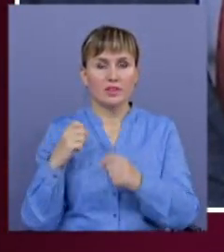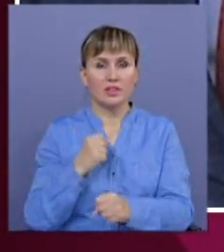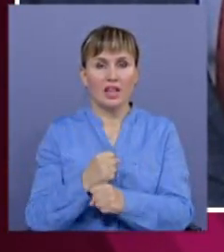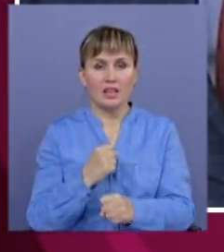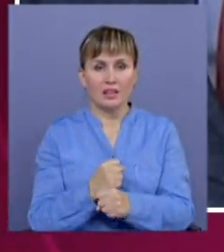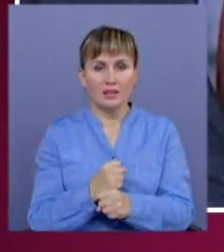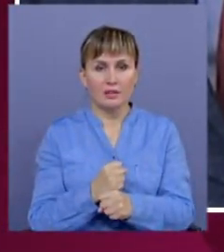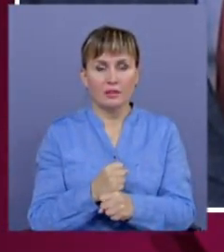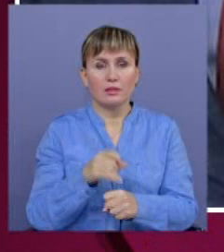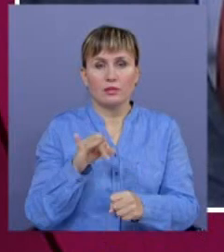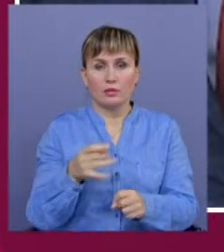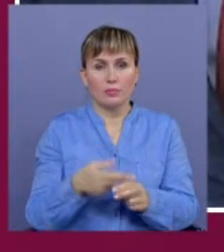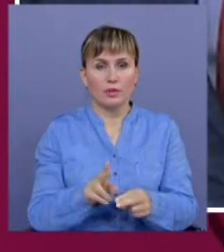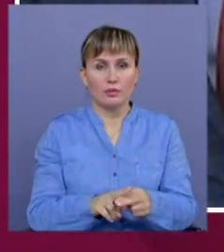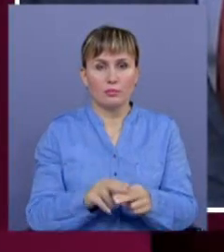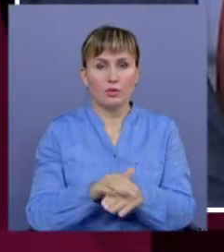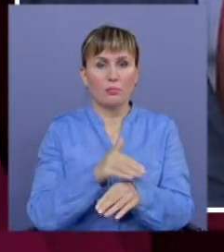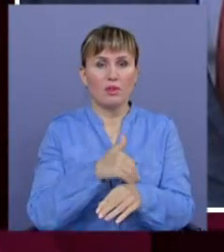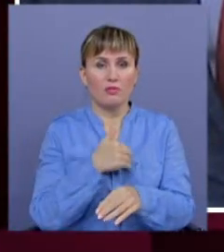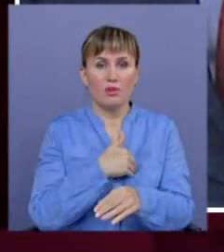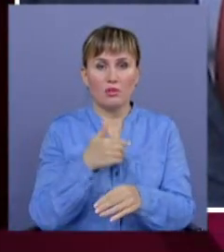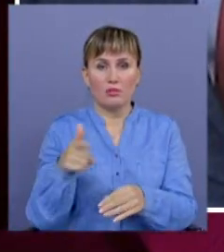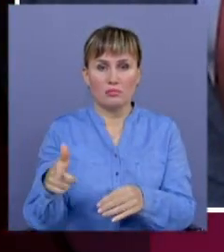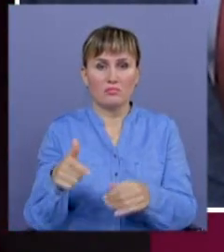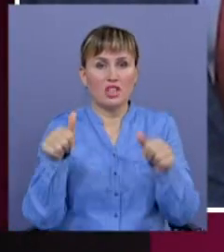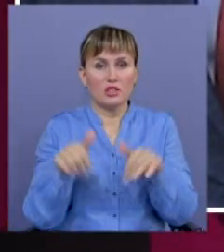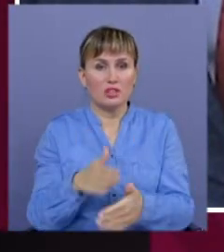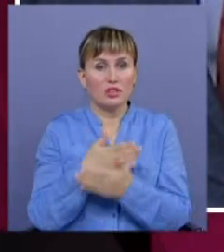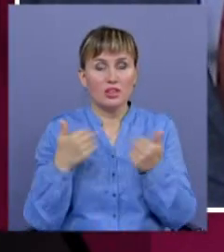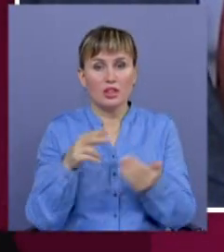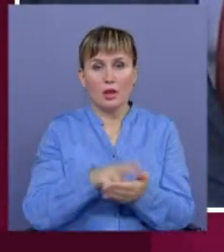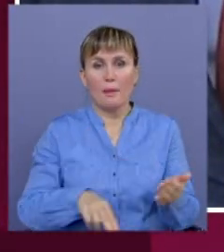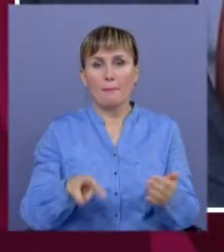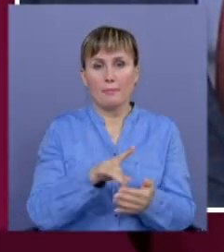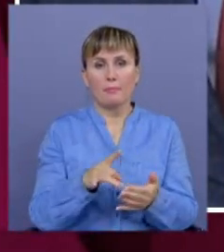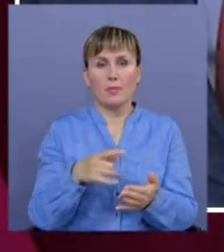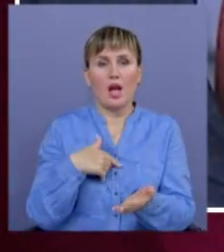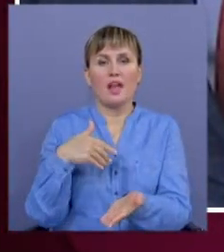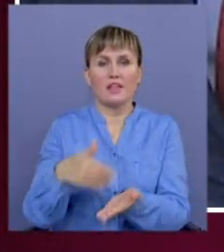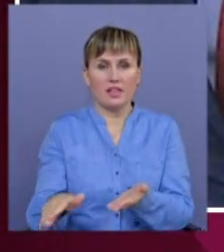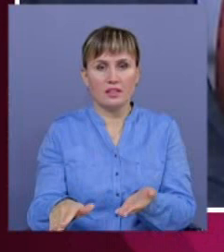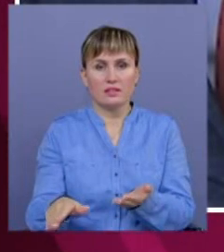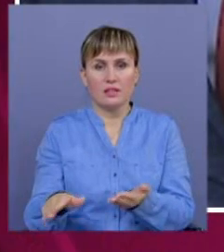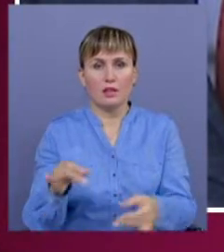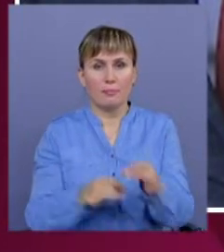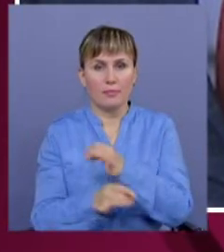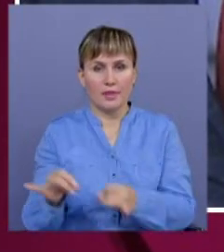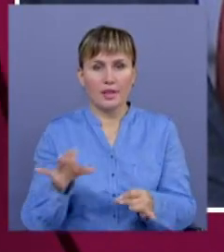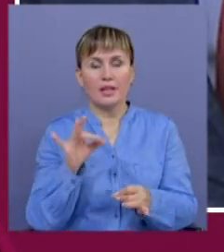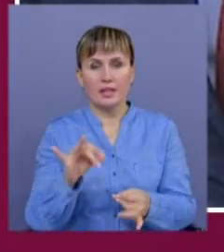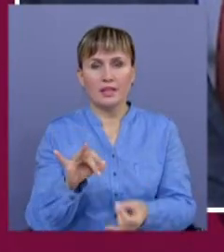они разрешили добровольную лицензию. Мы получили отказ в результате переговоров.